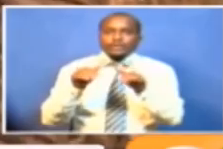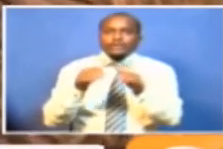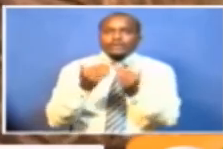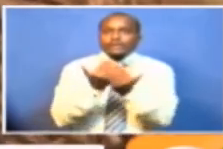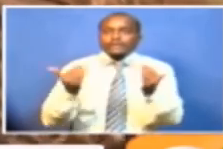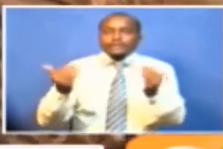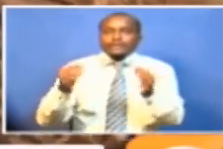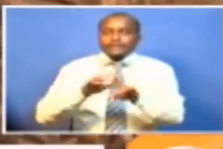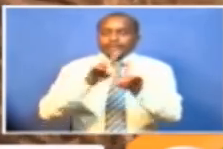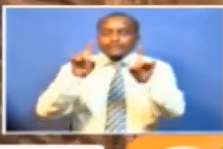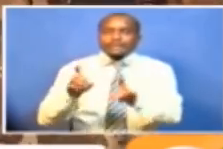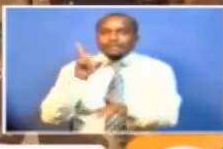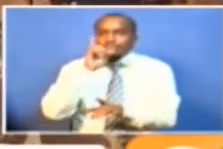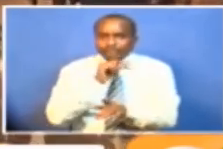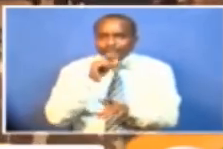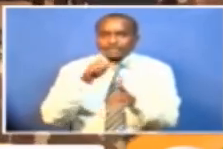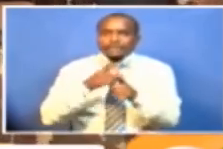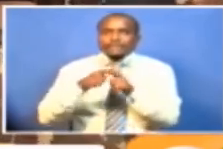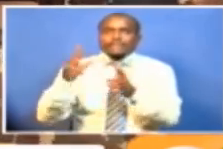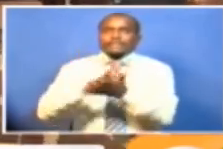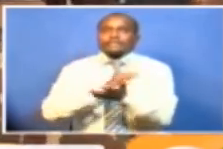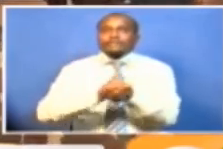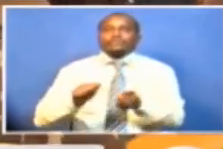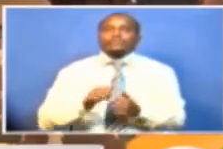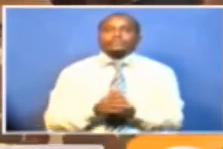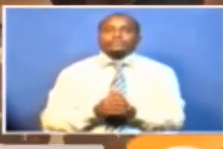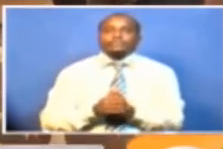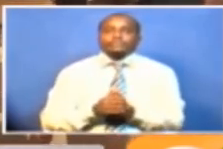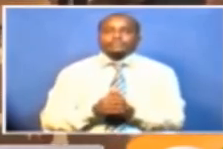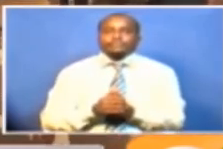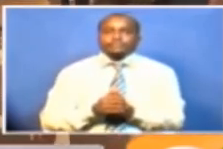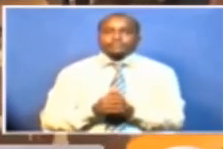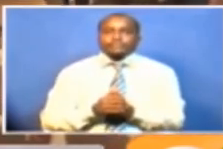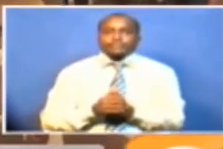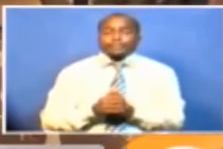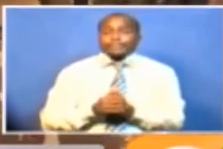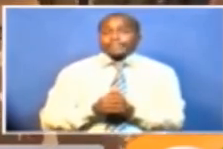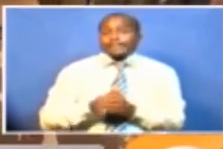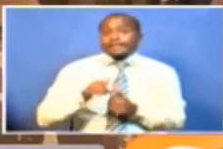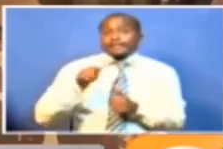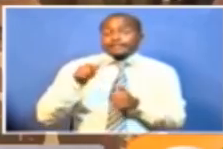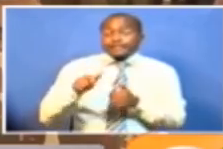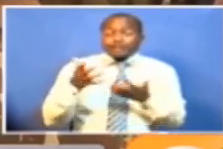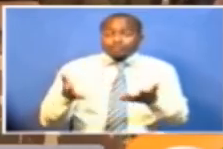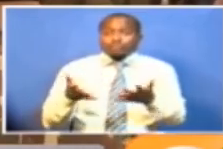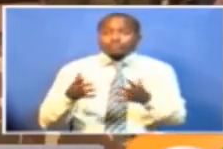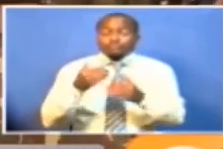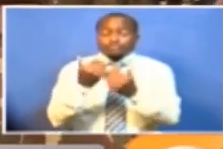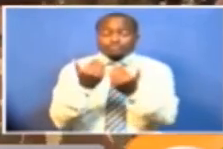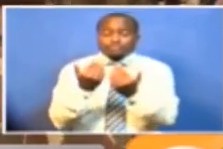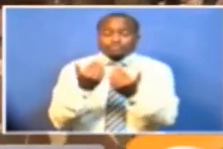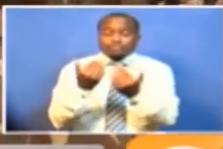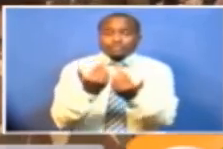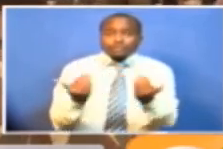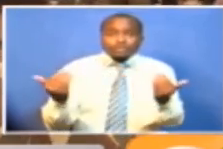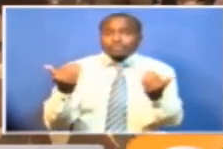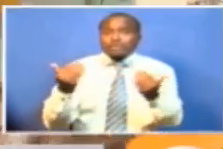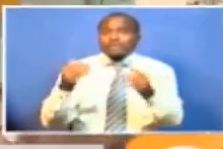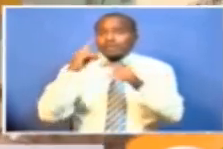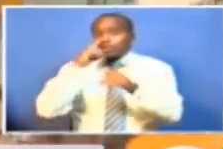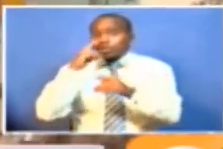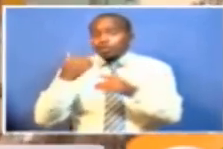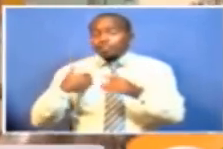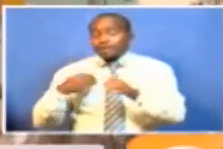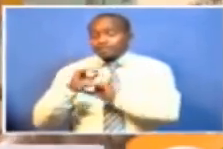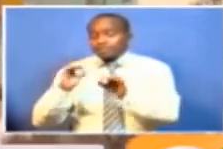mtihani ndio wabomoe. Mustakabali wa wanafunzi hao ambao sasa wamepoteza makao na hawajui watarejea